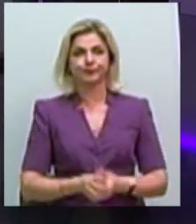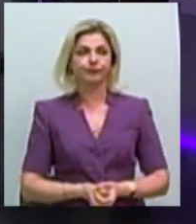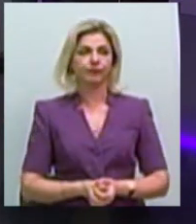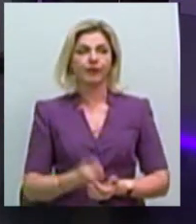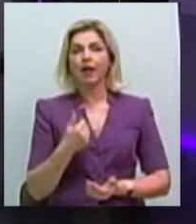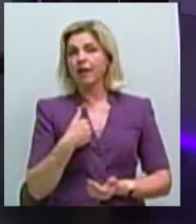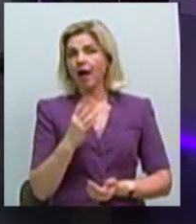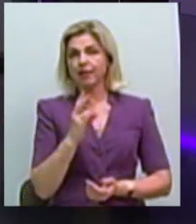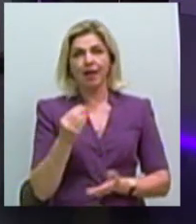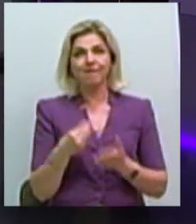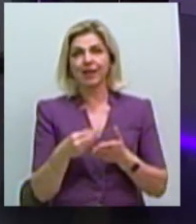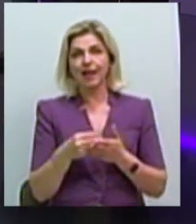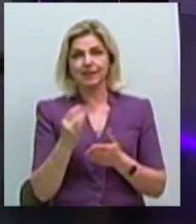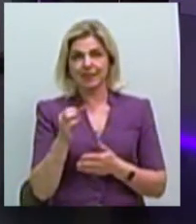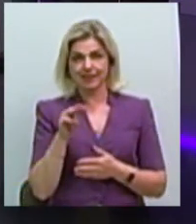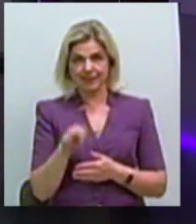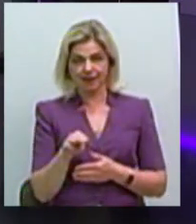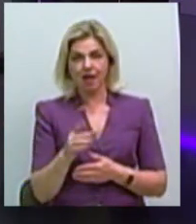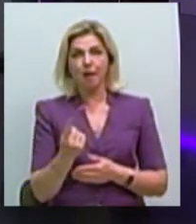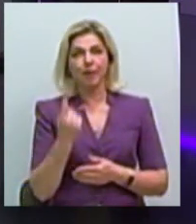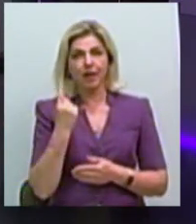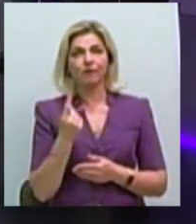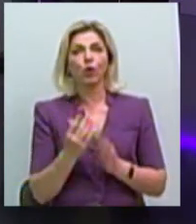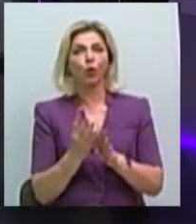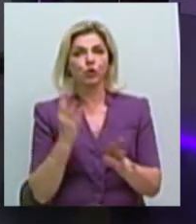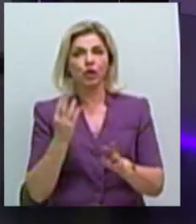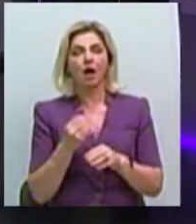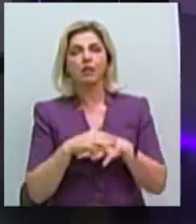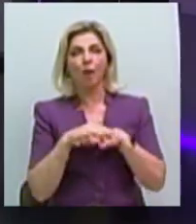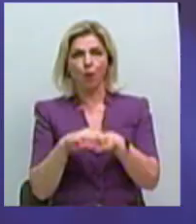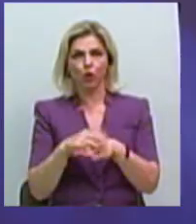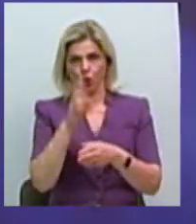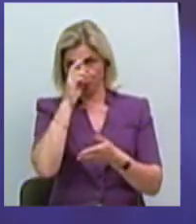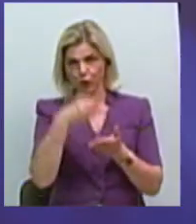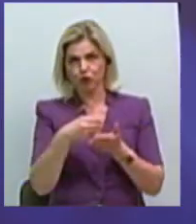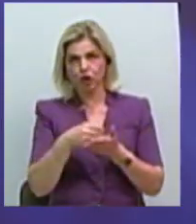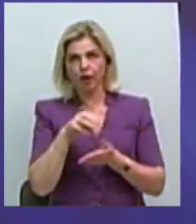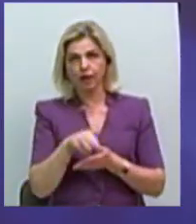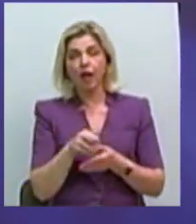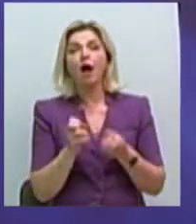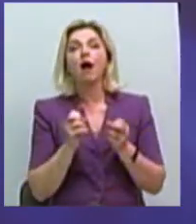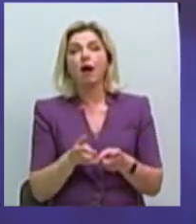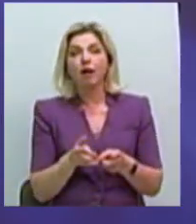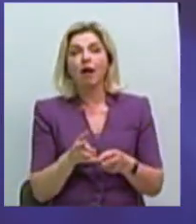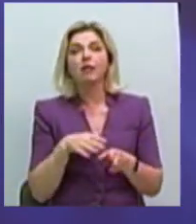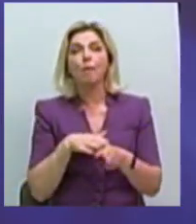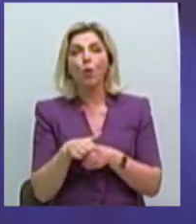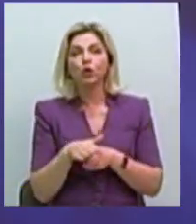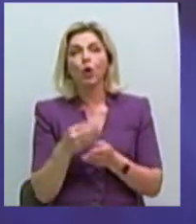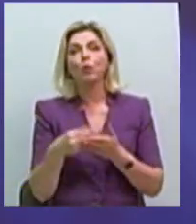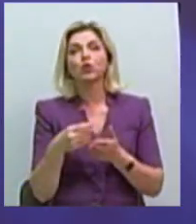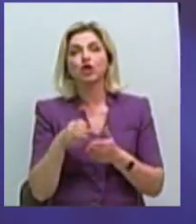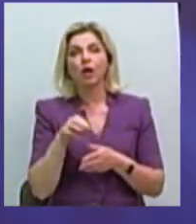фінансист хочу сказати, що в першу чергу це наповненість бюджету. Яким чином наповнити бюджет? Я в своїй